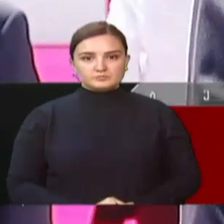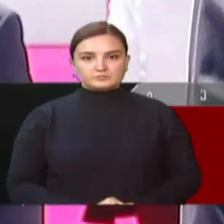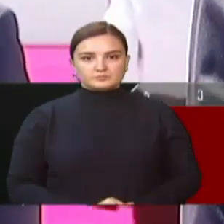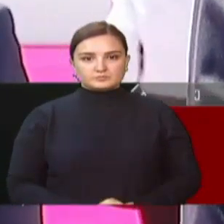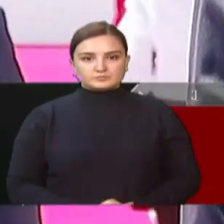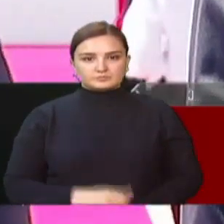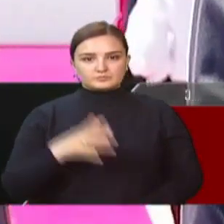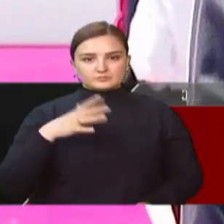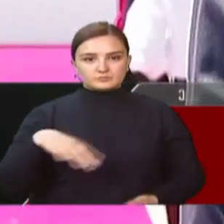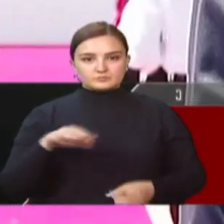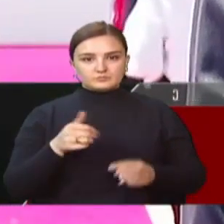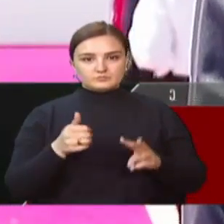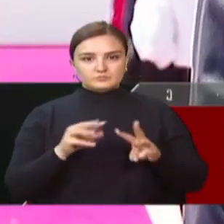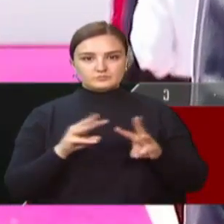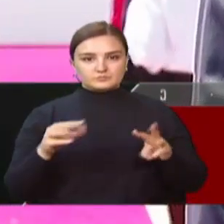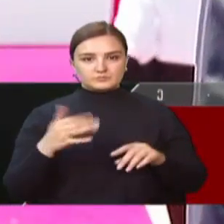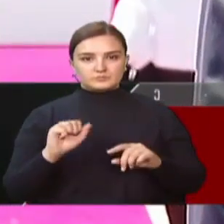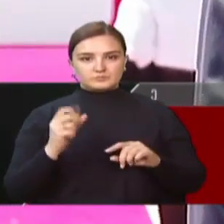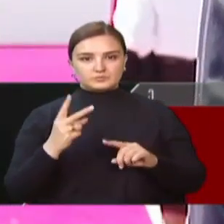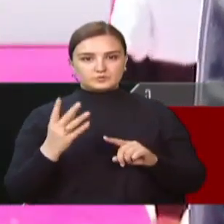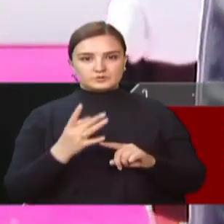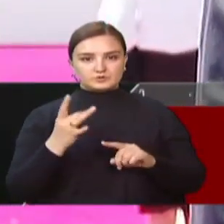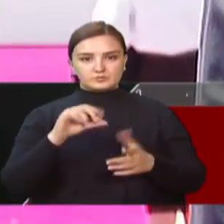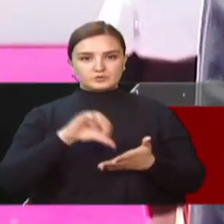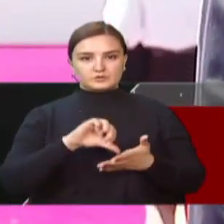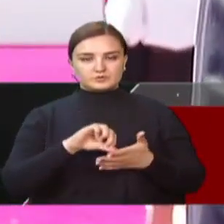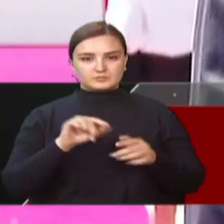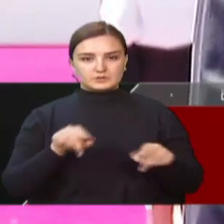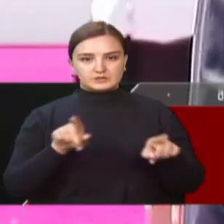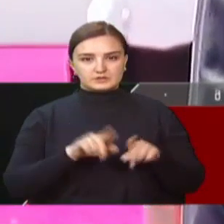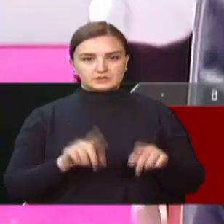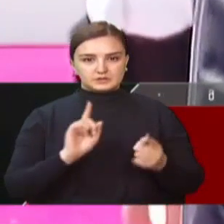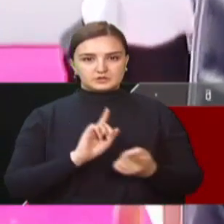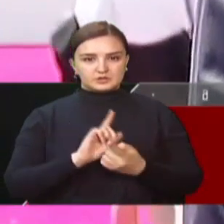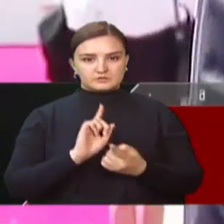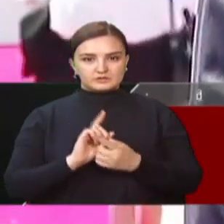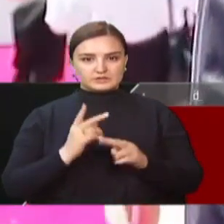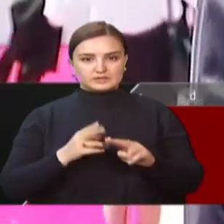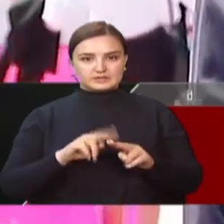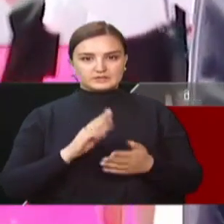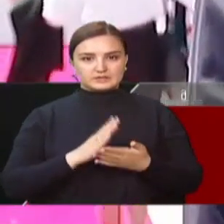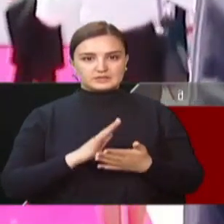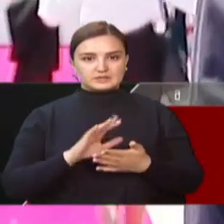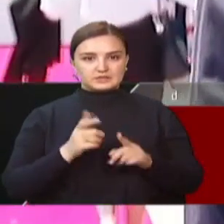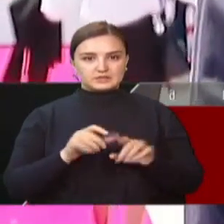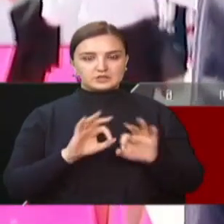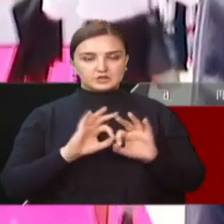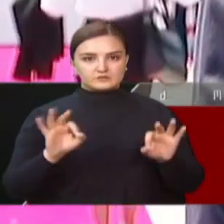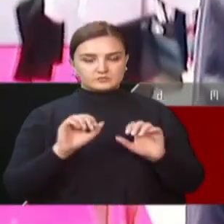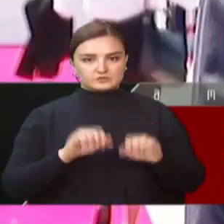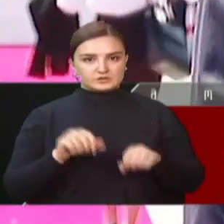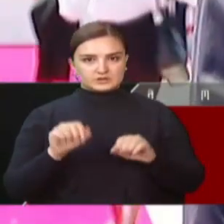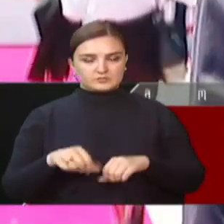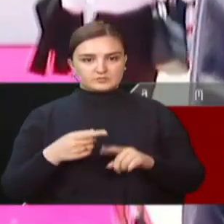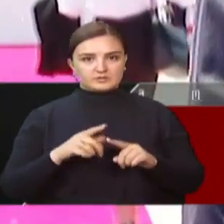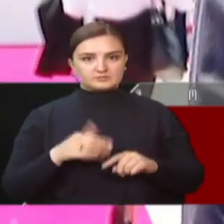Premier-ministri უკვე მეორედ მონაწილეობს ამ ფორმატში და ეს არის არაჩვეულებრივი შესაძლებლობა იმისთვის